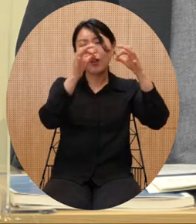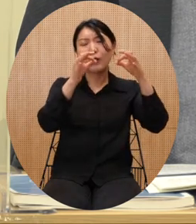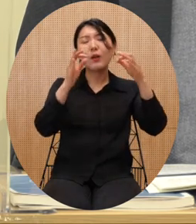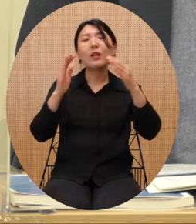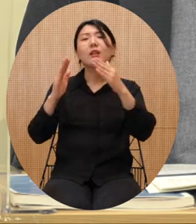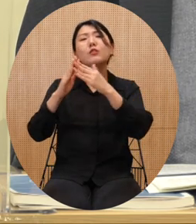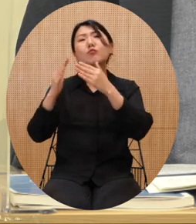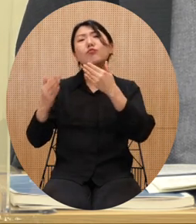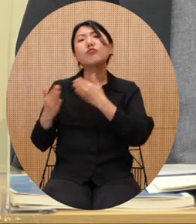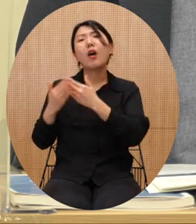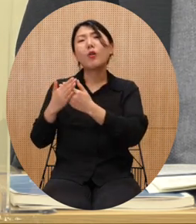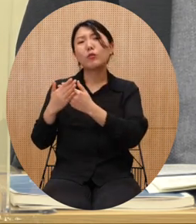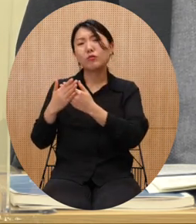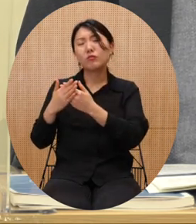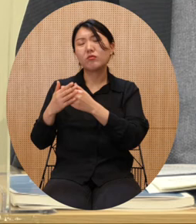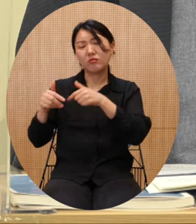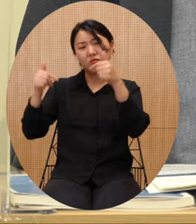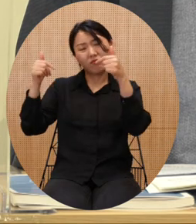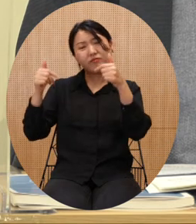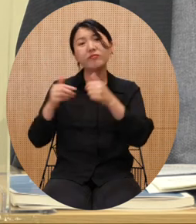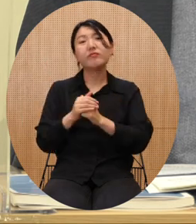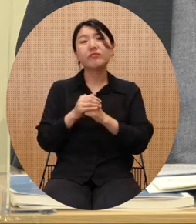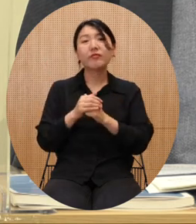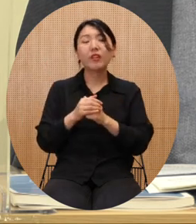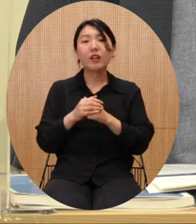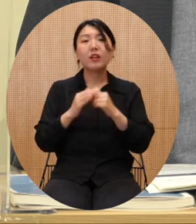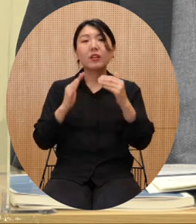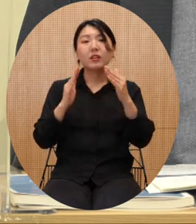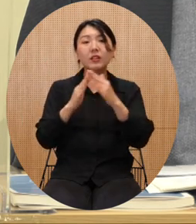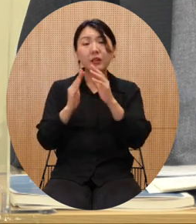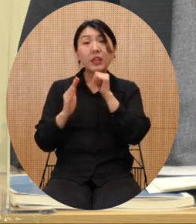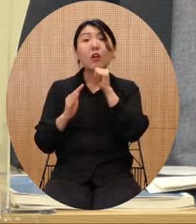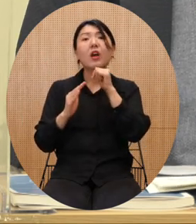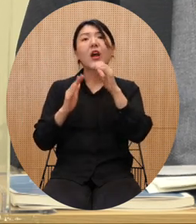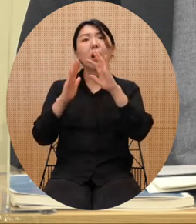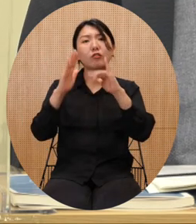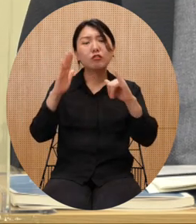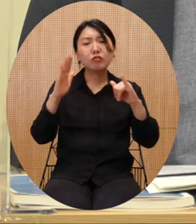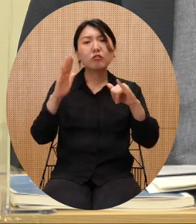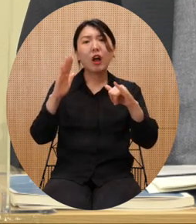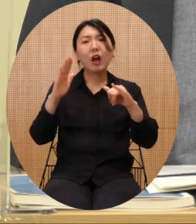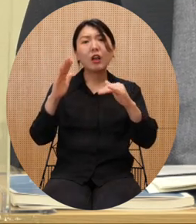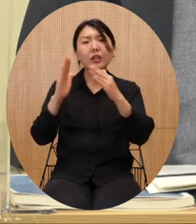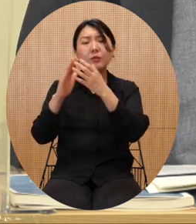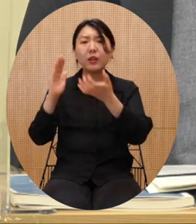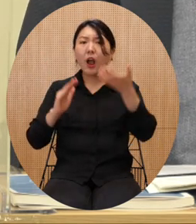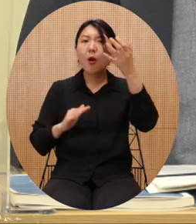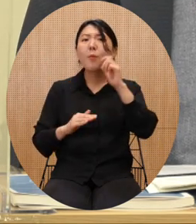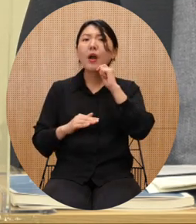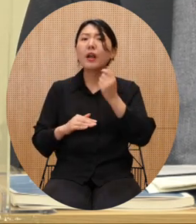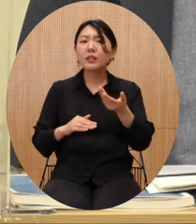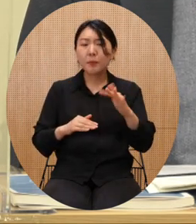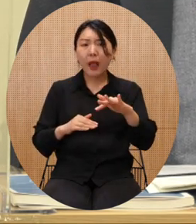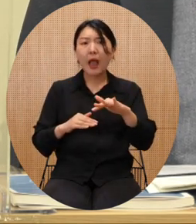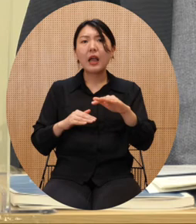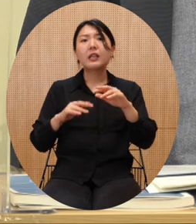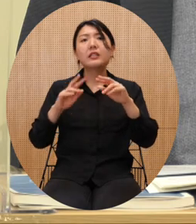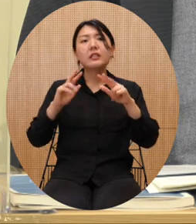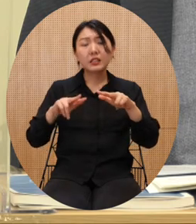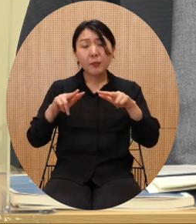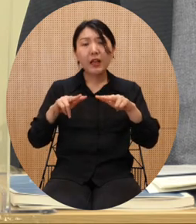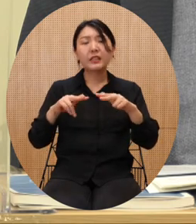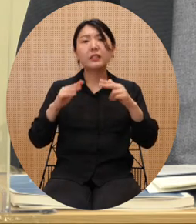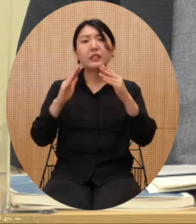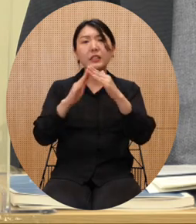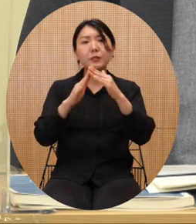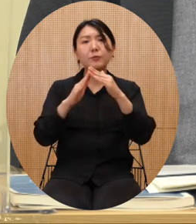불안이 높아지고 있습니다. 그래서 이런 그 주거빈곤 가구가 주거 상향은 못하더라도